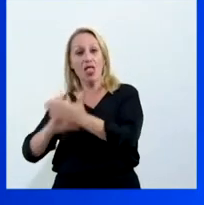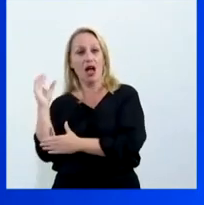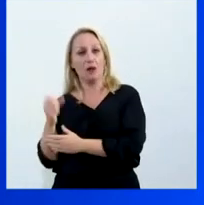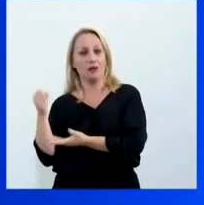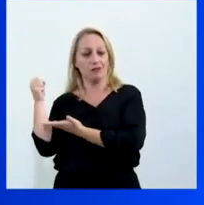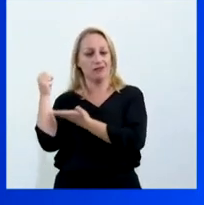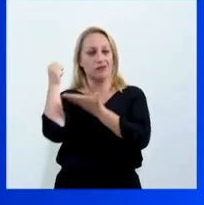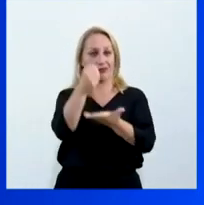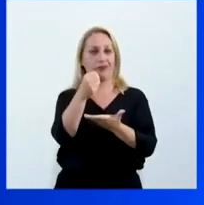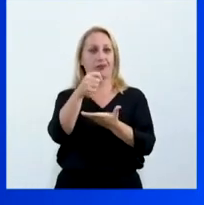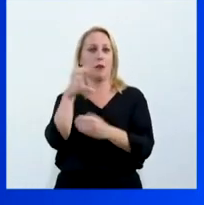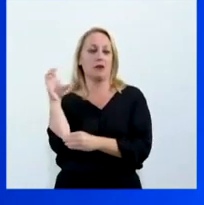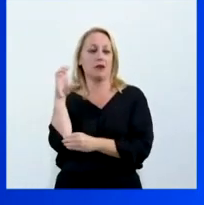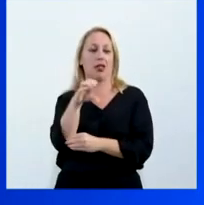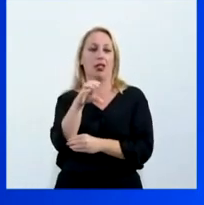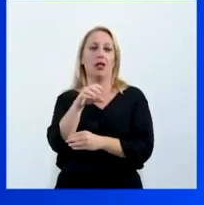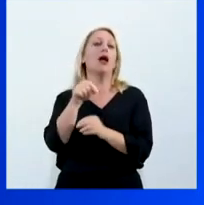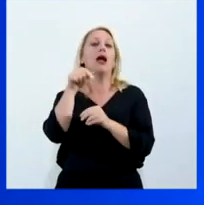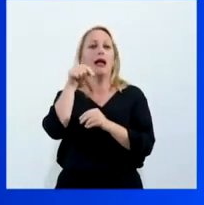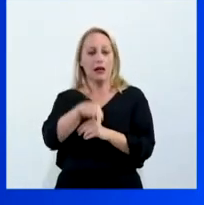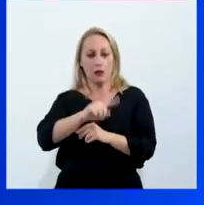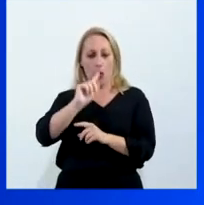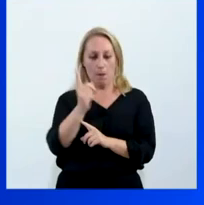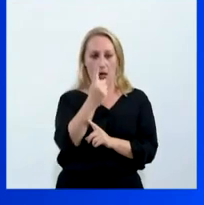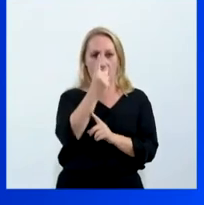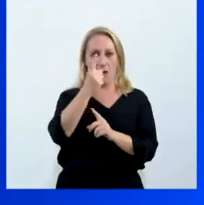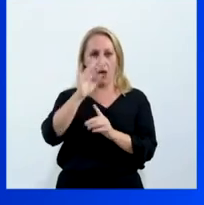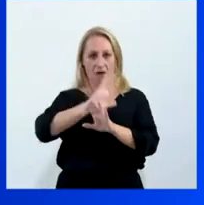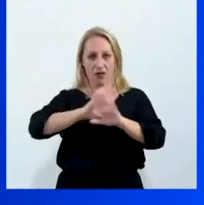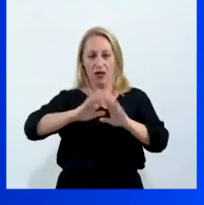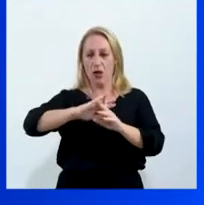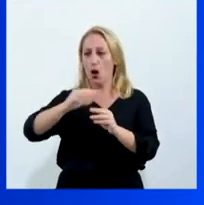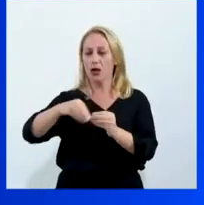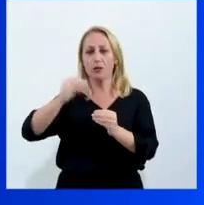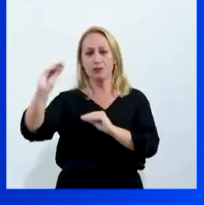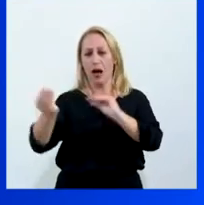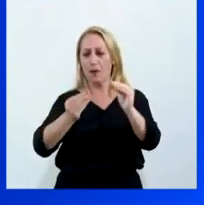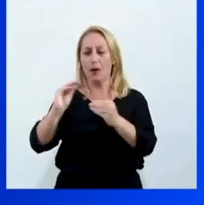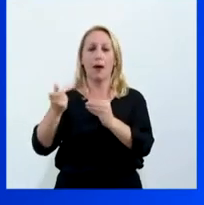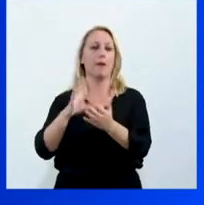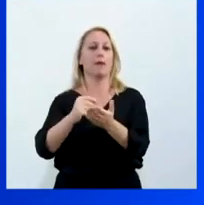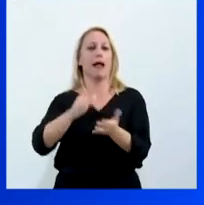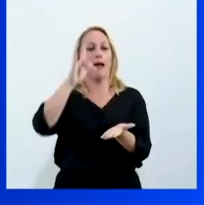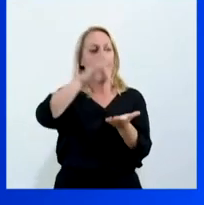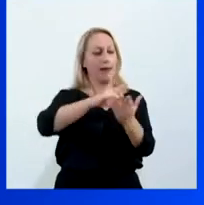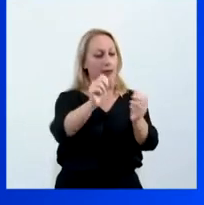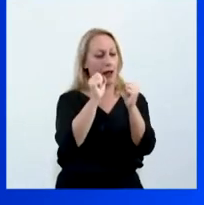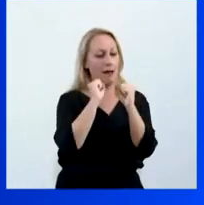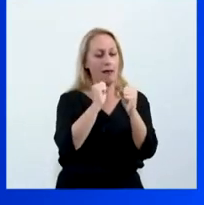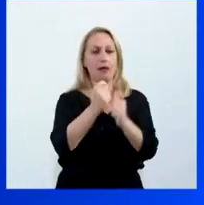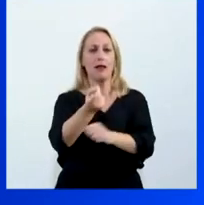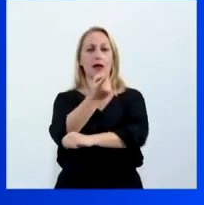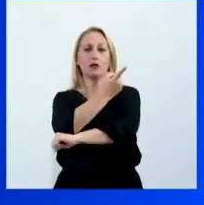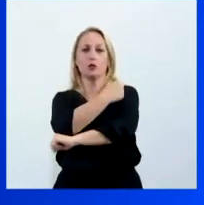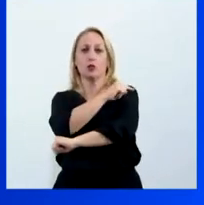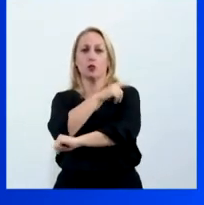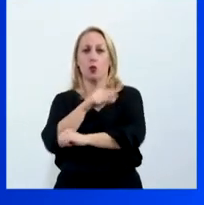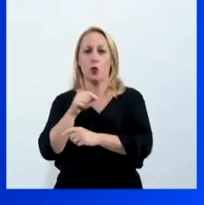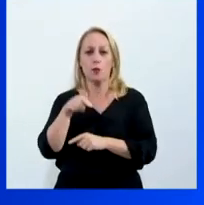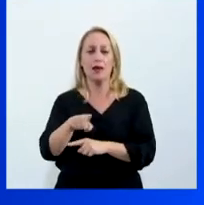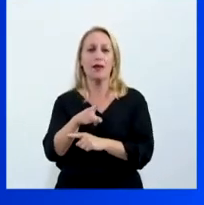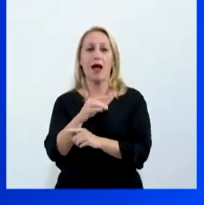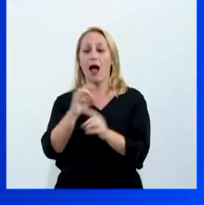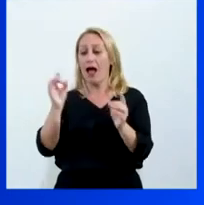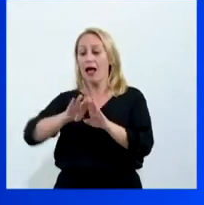εκατοντάδες να ξεδιπλώνονται στις δομές υγείας μας, είτε μιλάμε για κέντρα υγείας, είτε μιλάμε για νοσοκομεία, τμήματα